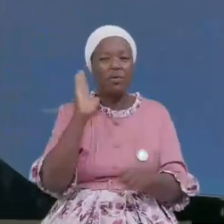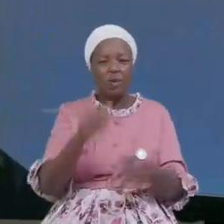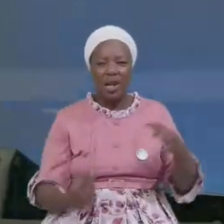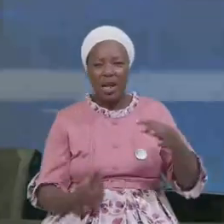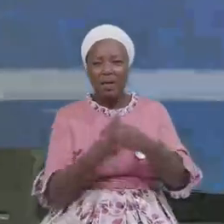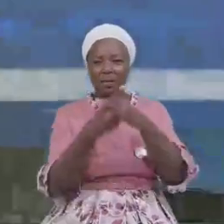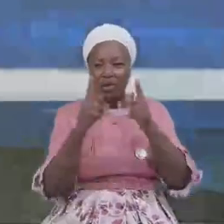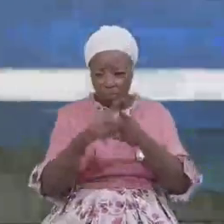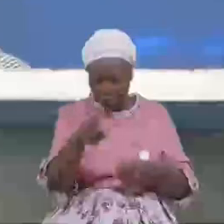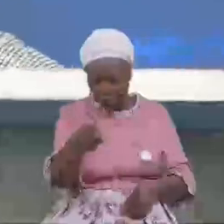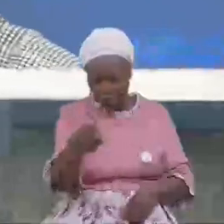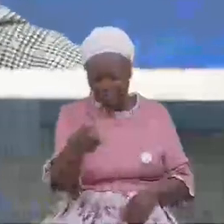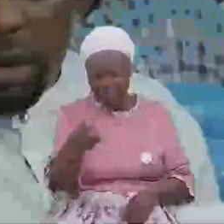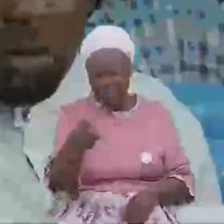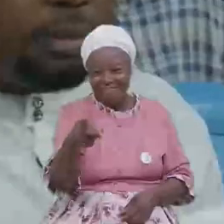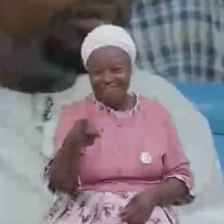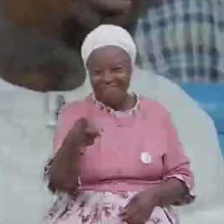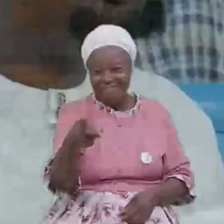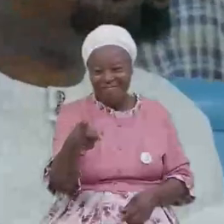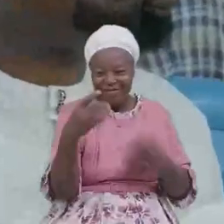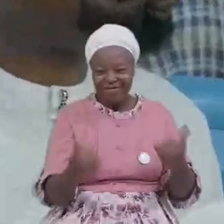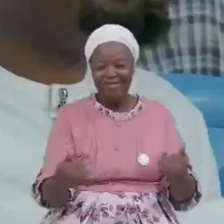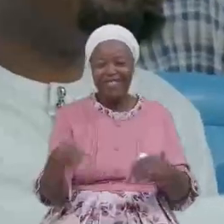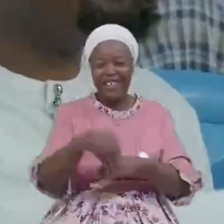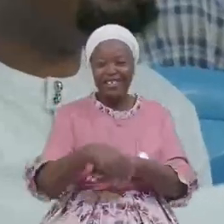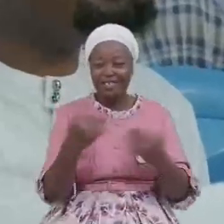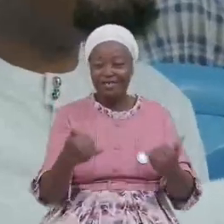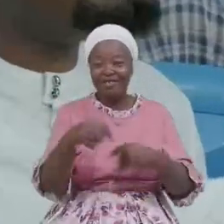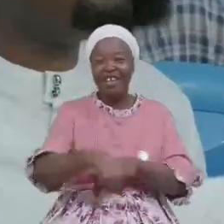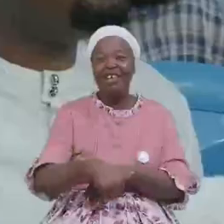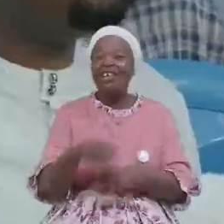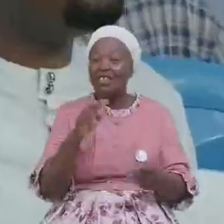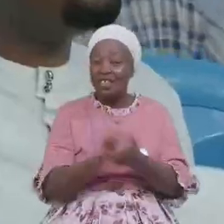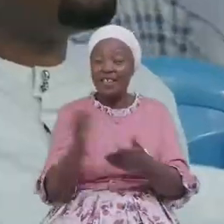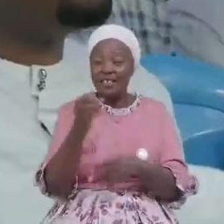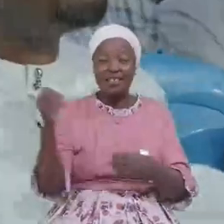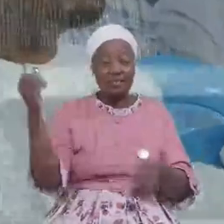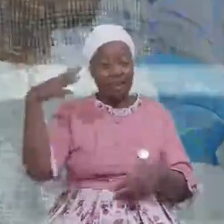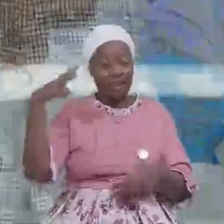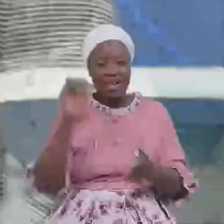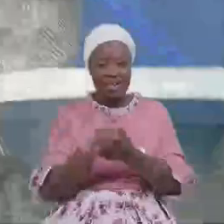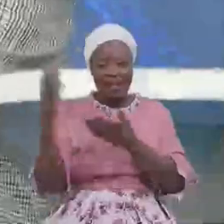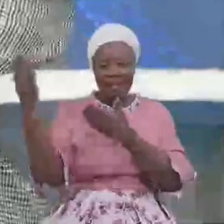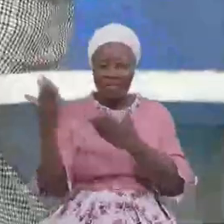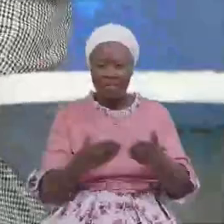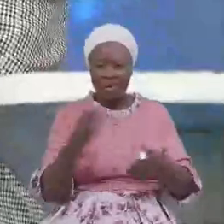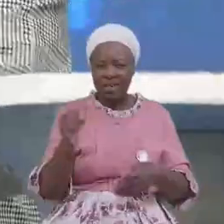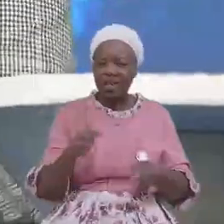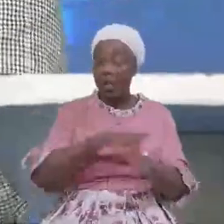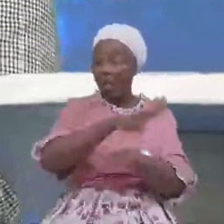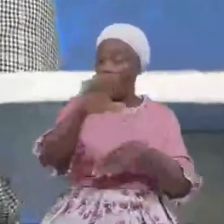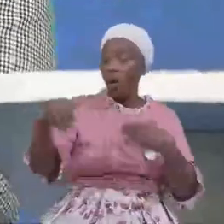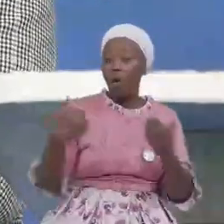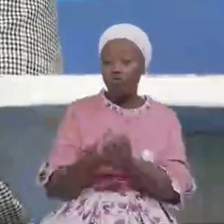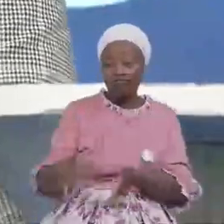va te sera manifesté aujourd'hui, même ce soir, cette grâce qui apporte toutes